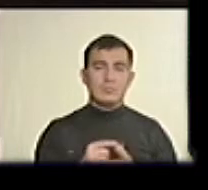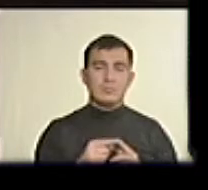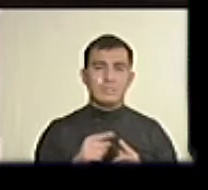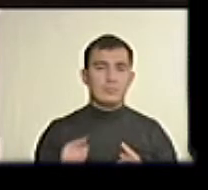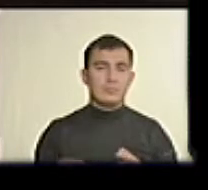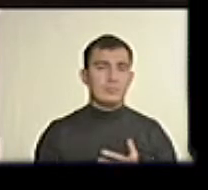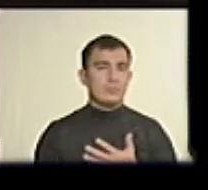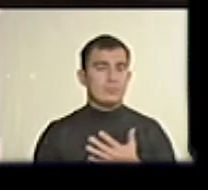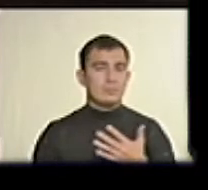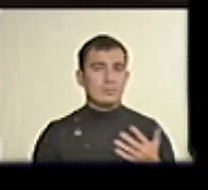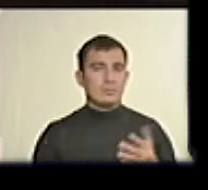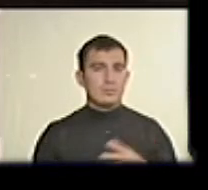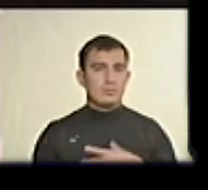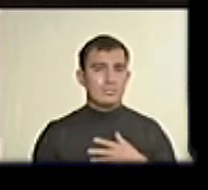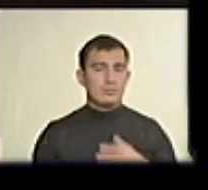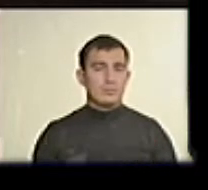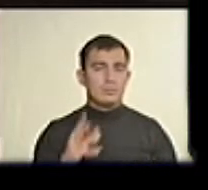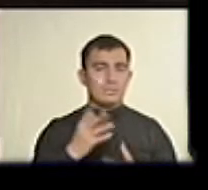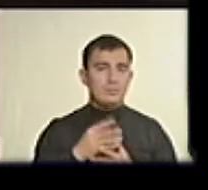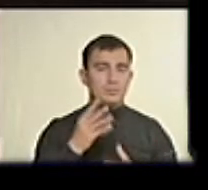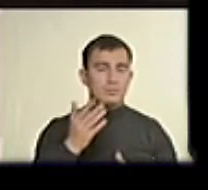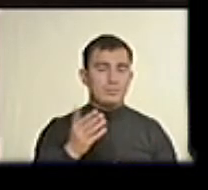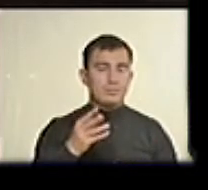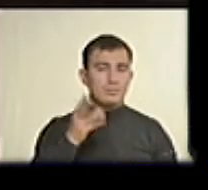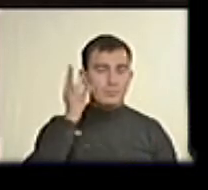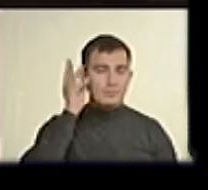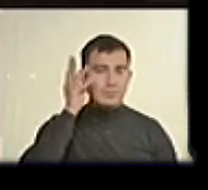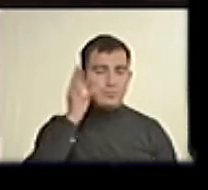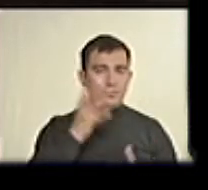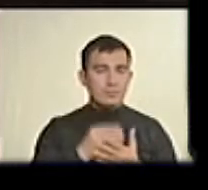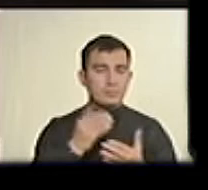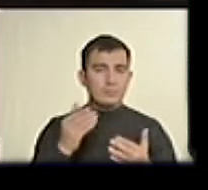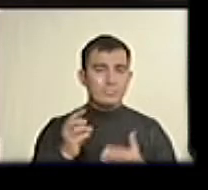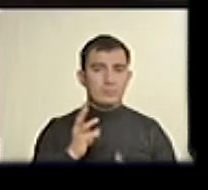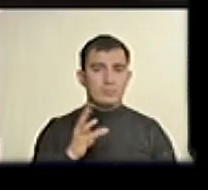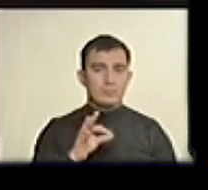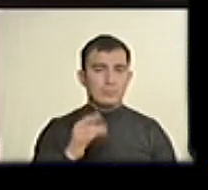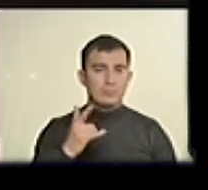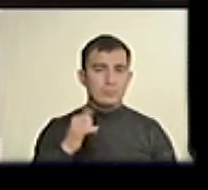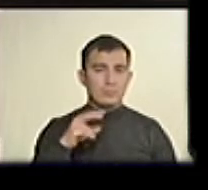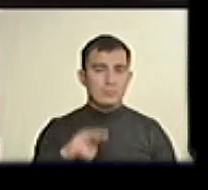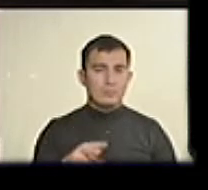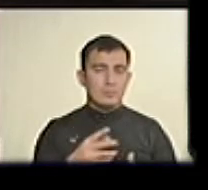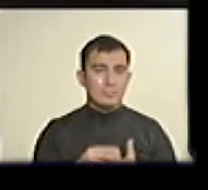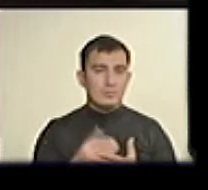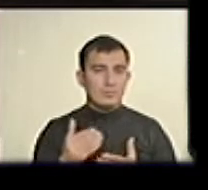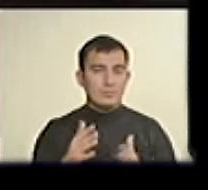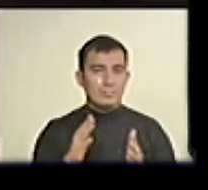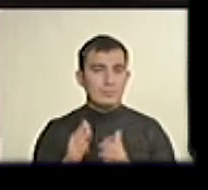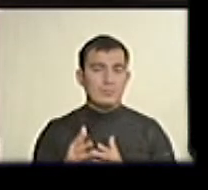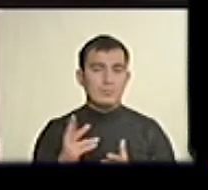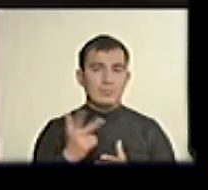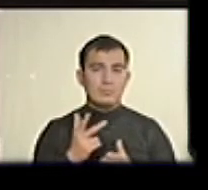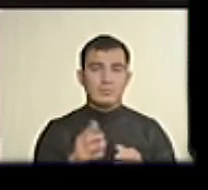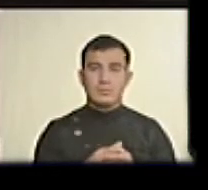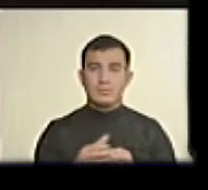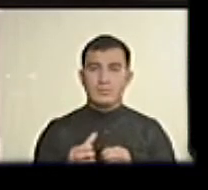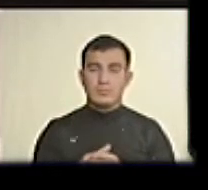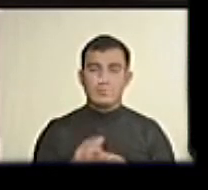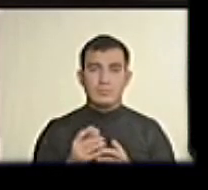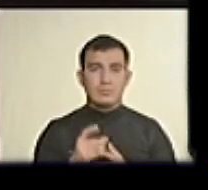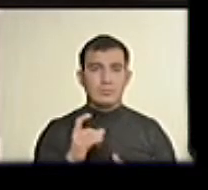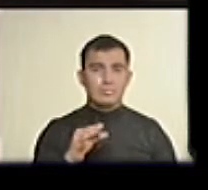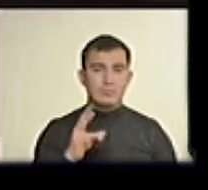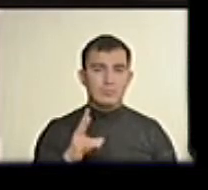jarayonlari, ikkinchi qismida Xorazm shohlar va Mo'g'ullar bilan bo'lgan munosabatlar, uchinchi qismida esa aynan o'sha